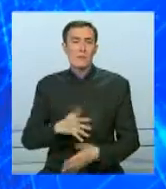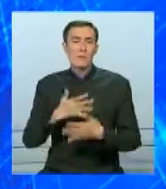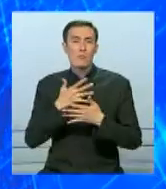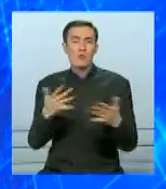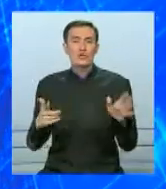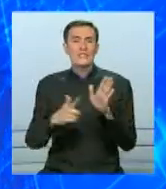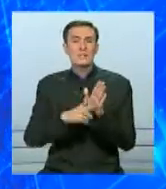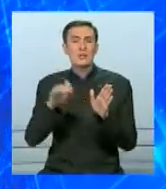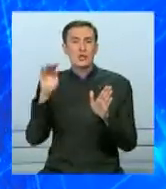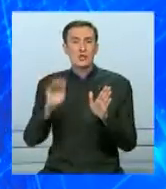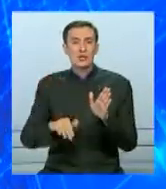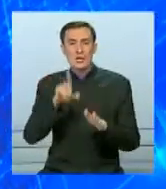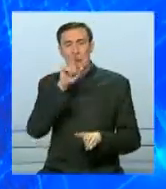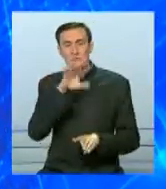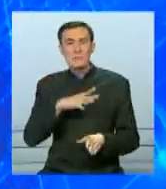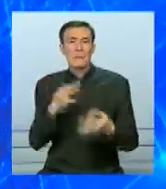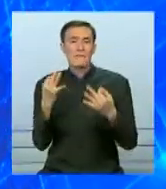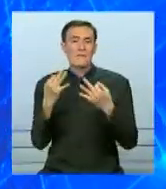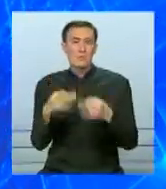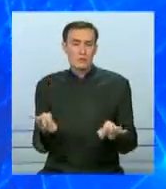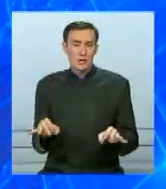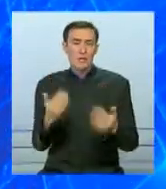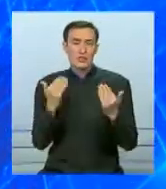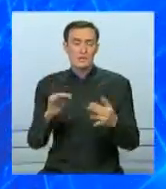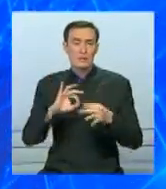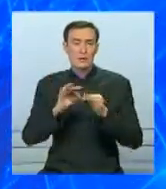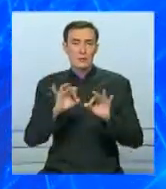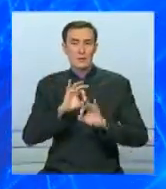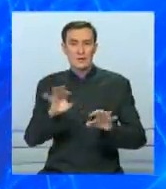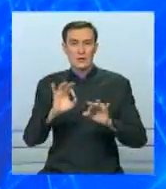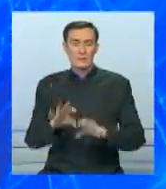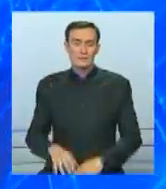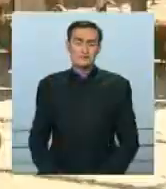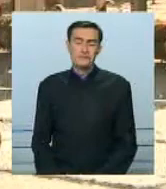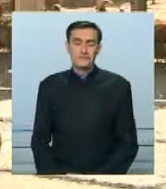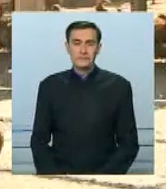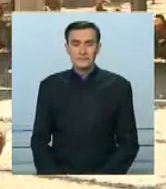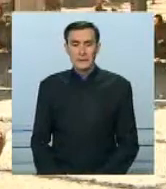больше 7 тысяч особей выпустили птицеводы. Подробнее расскажет Сауле Ксаинова.